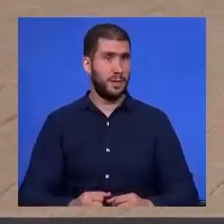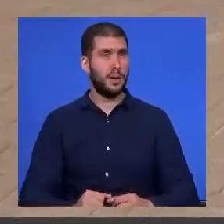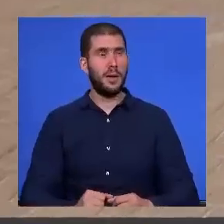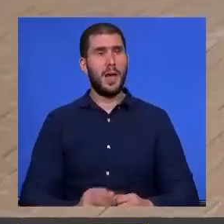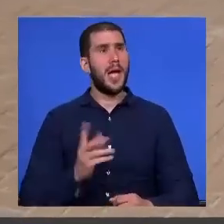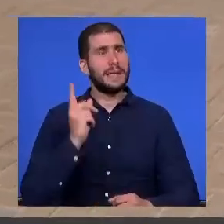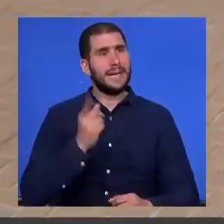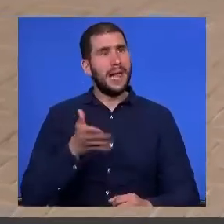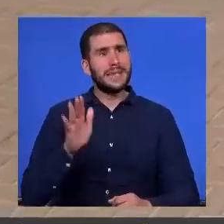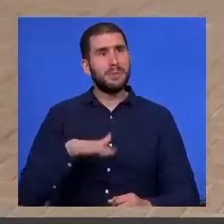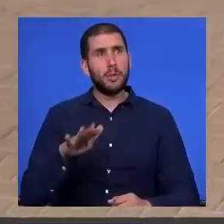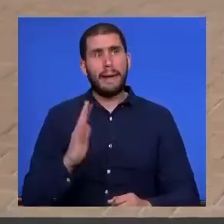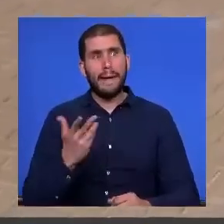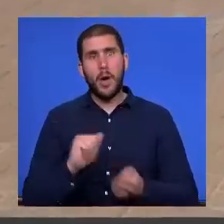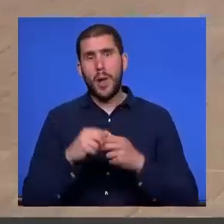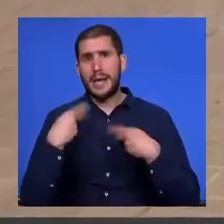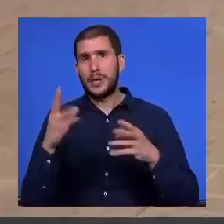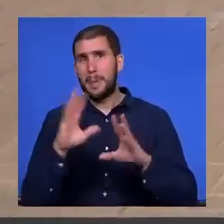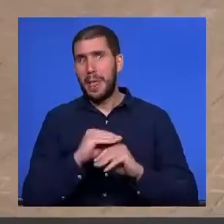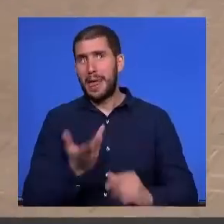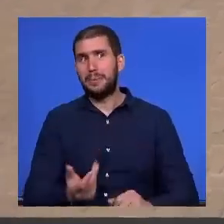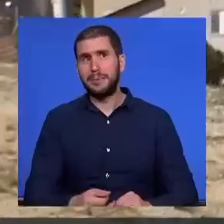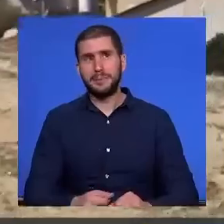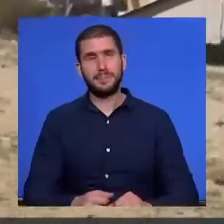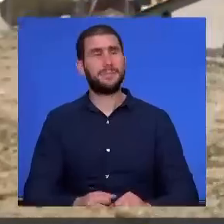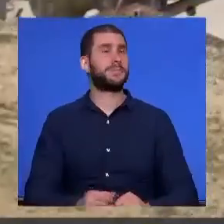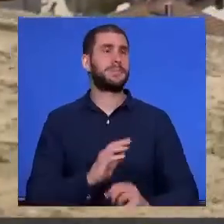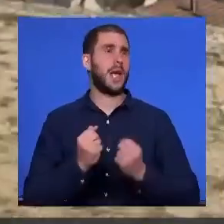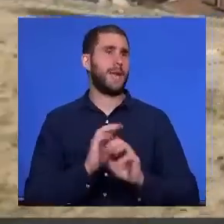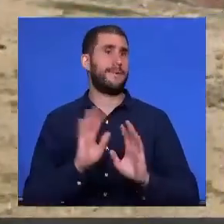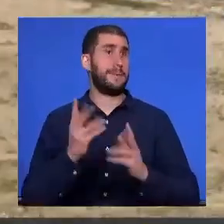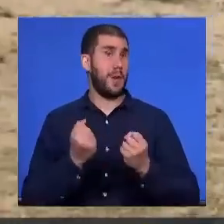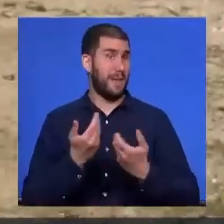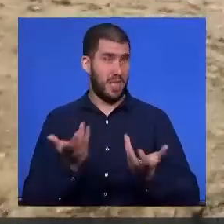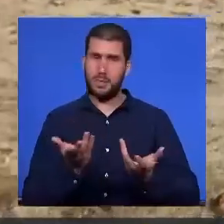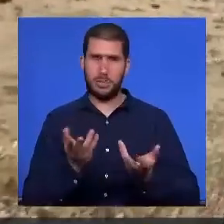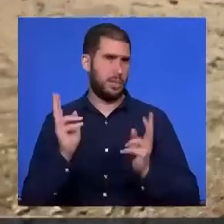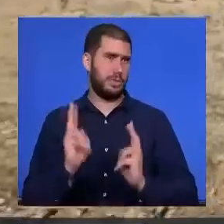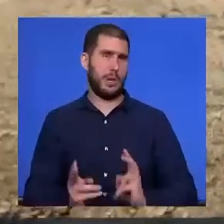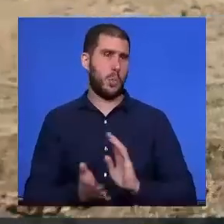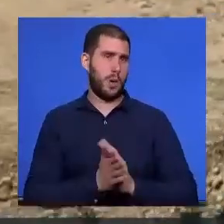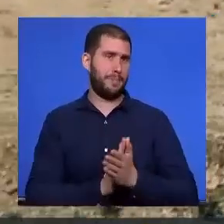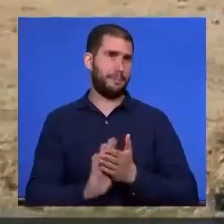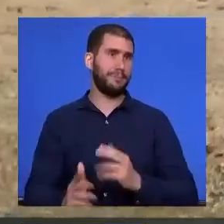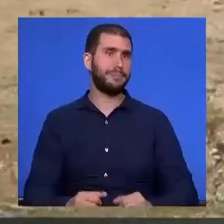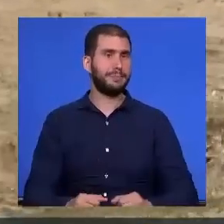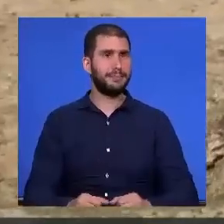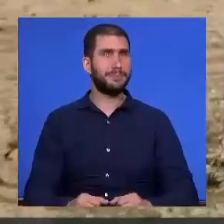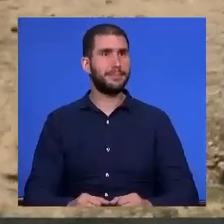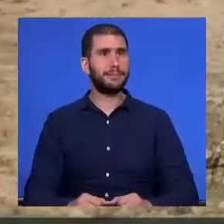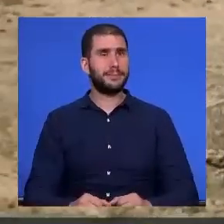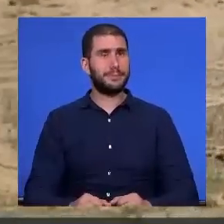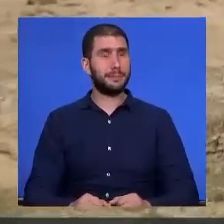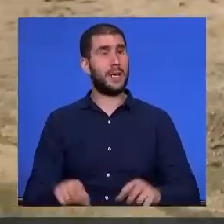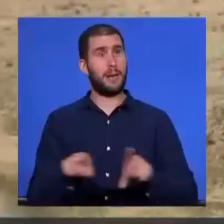אמורה לצאת מהשכונה או לחזור אליה בלילה, נגיד? רק רכב. אם אין לך רכב, את די תקועה פה. כמו